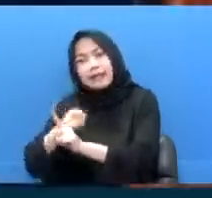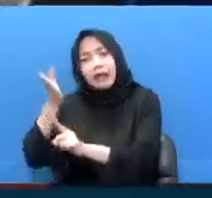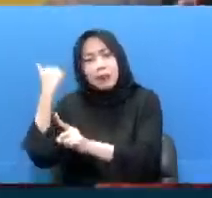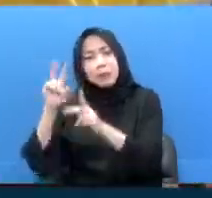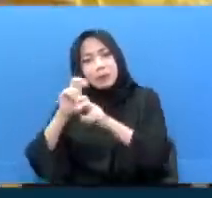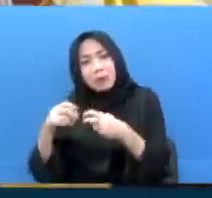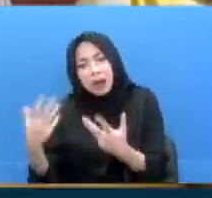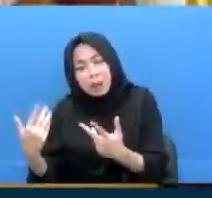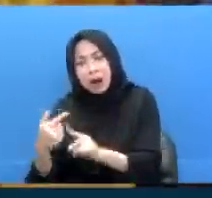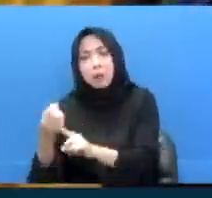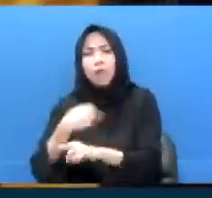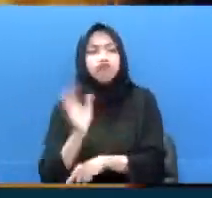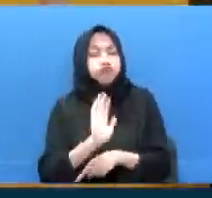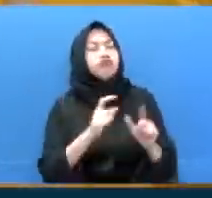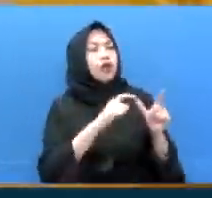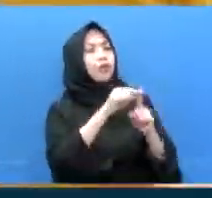dari ek